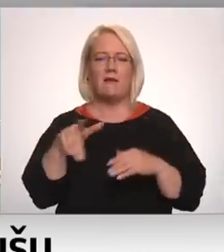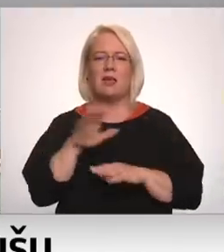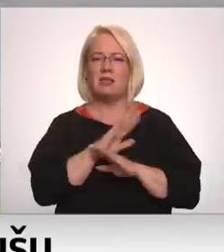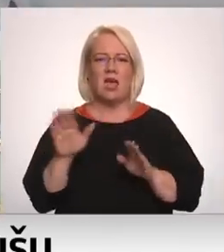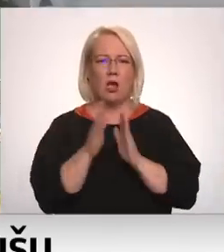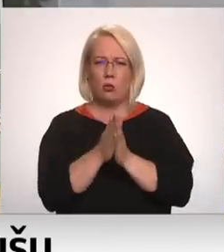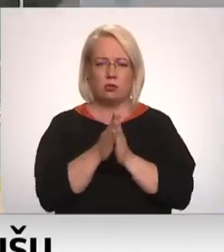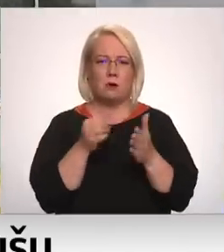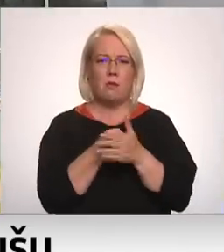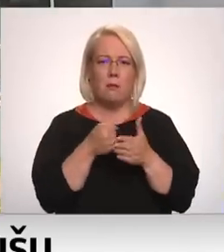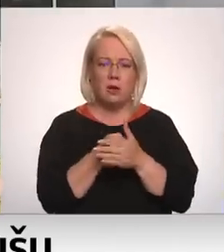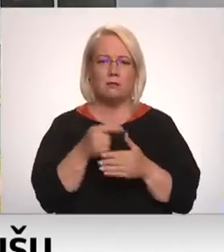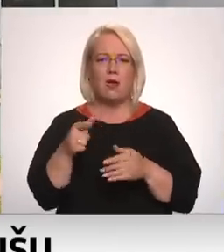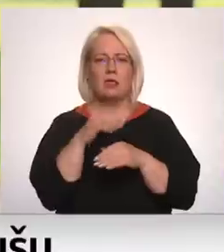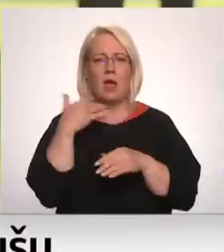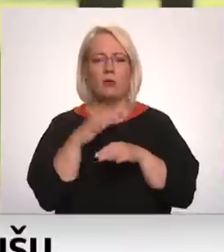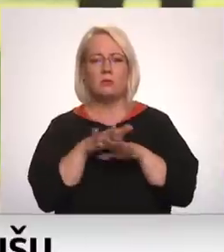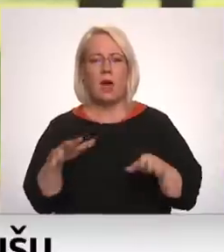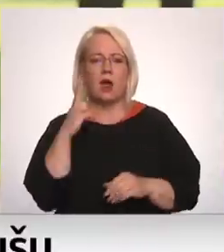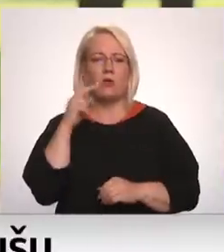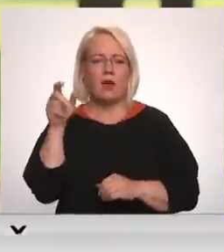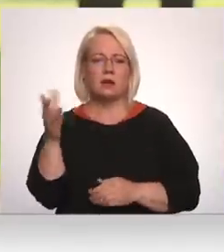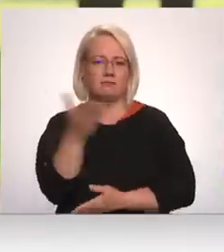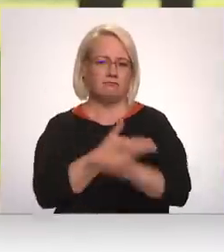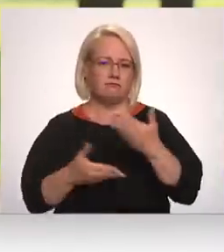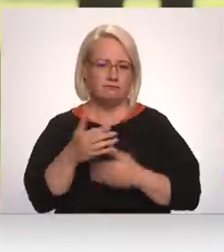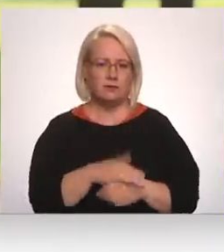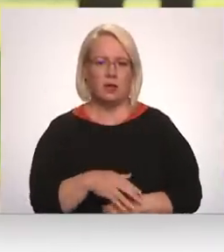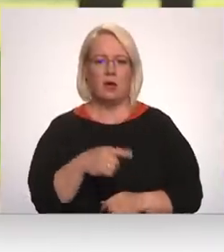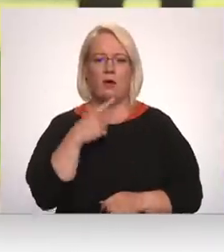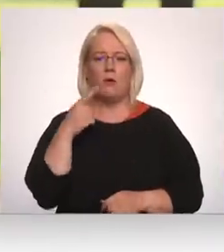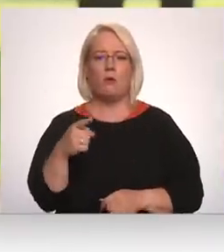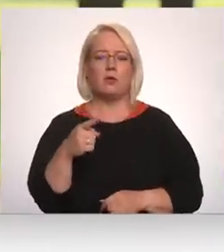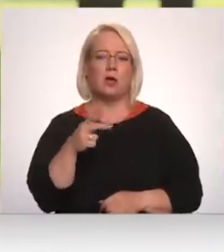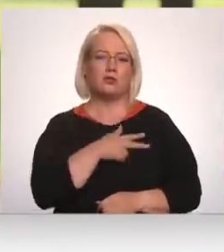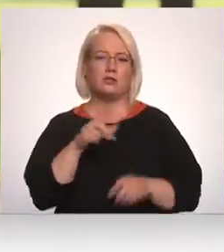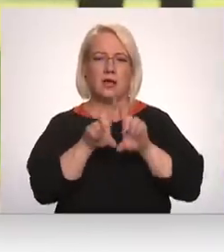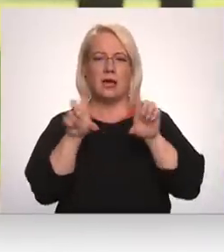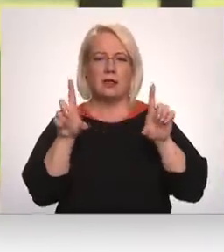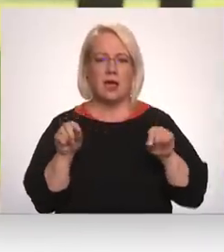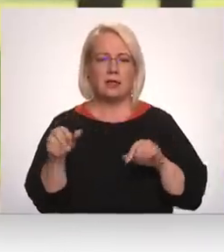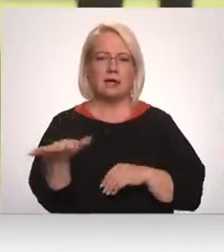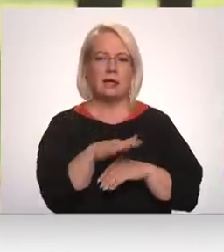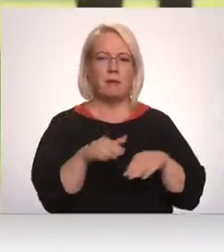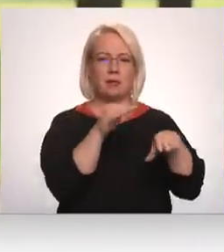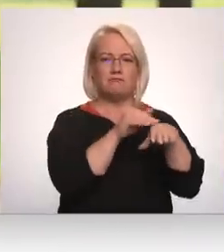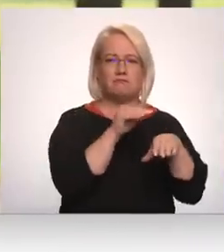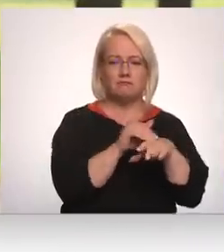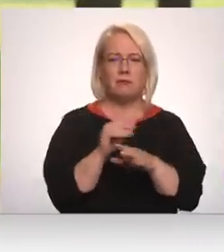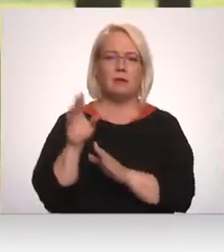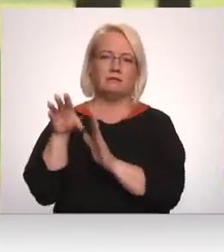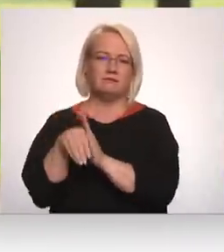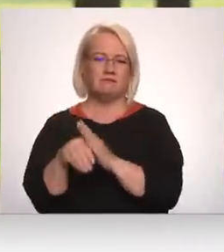bērnu vecāki, kas aktīvi sadarbojas. Siguldas nodaļas sociālā dienesta ģimenes atbalsta nodaļa uzrunāja šo ģimeni vienmēr iesaisties kādā